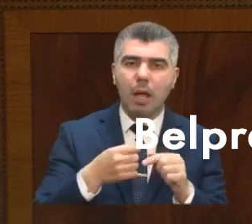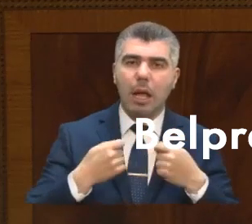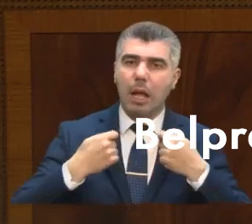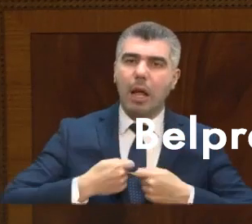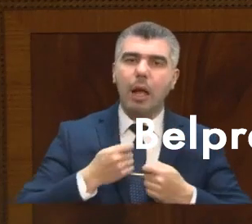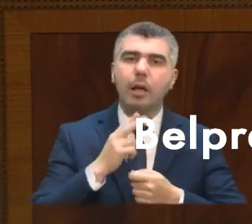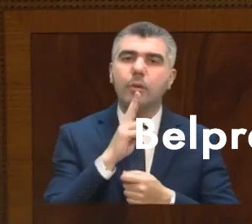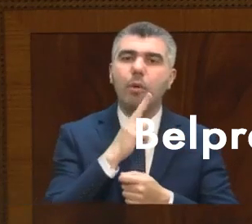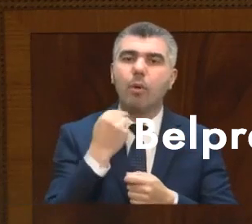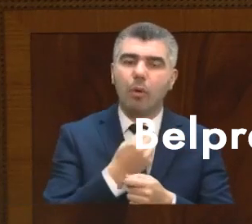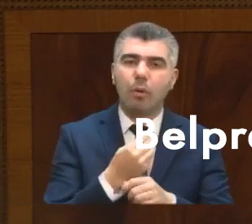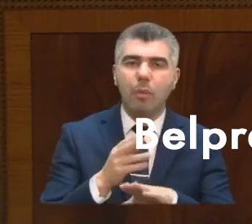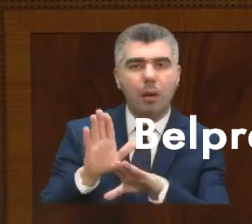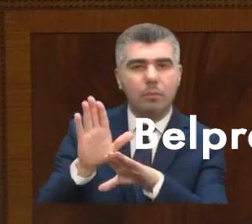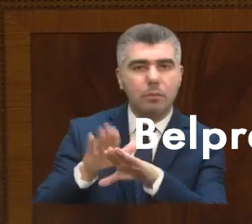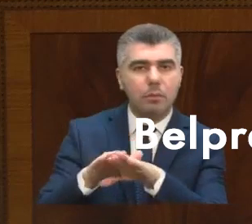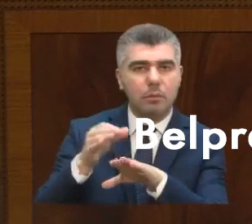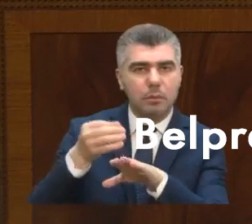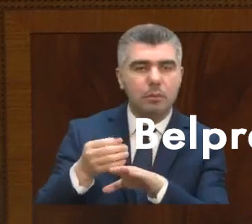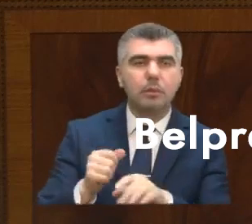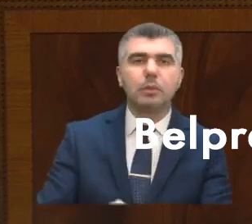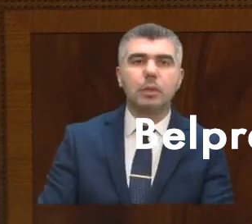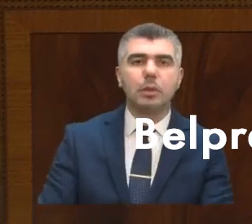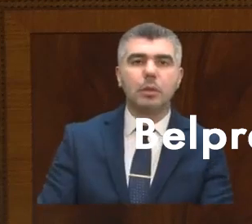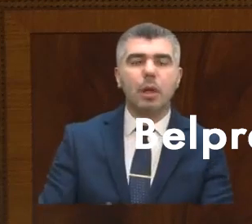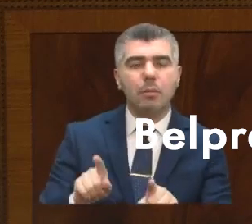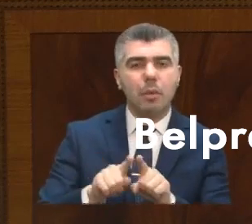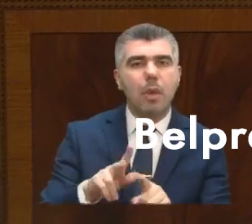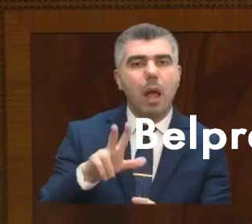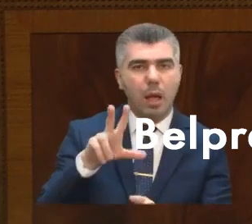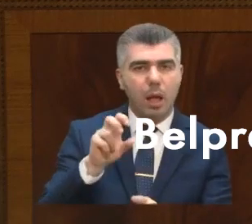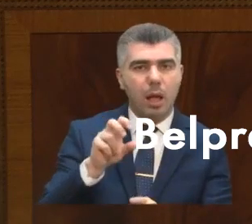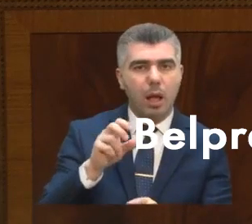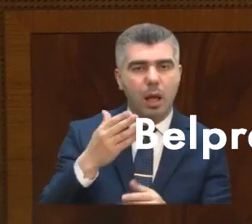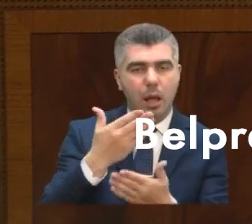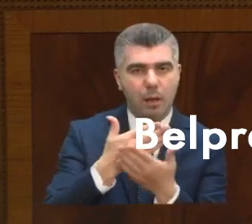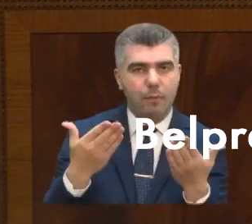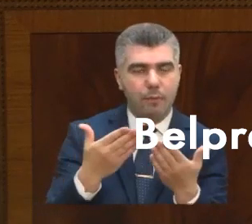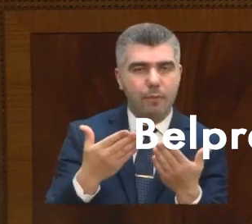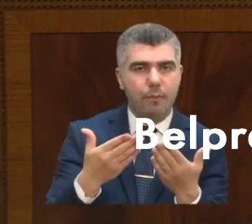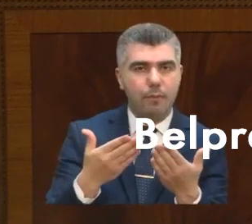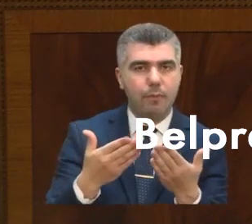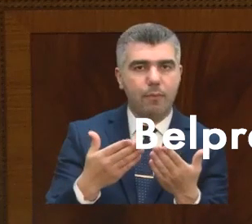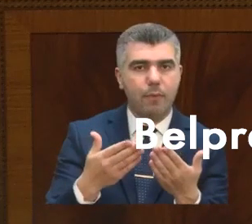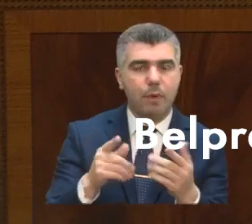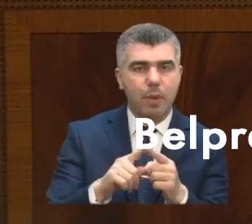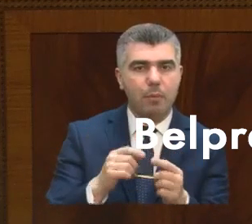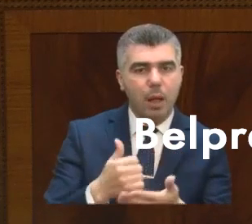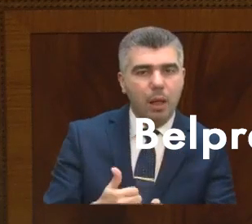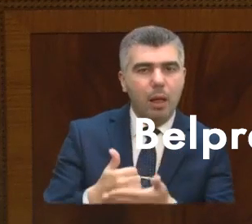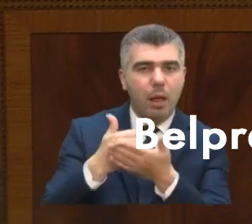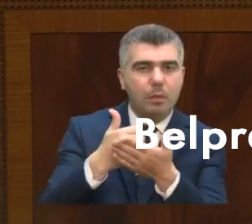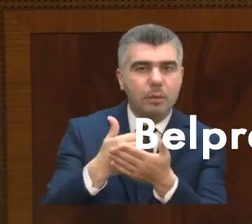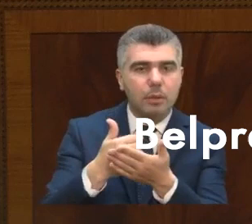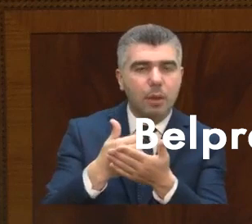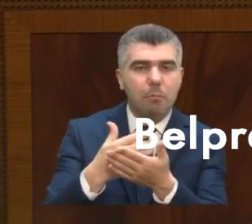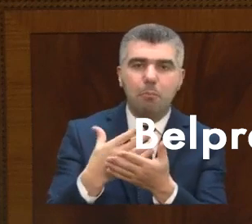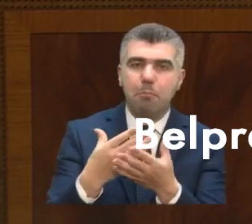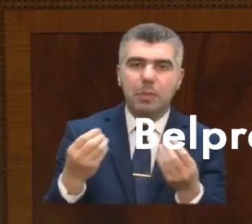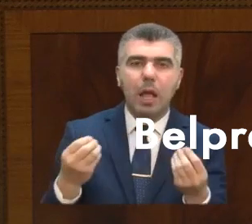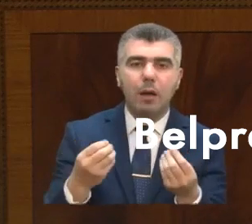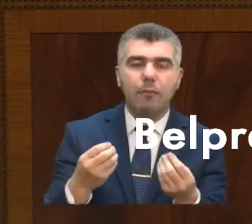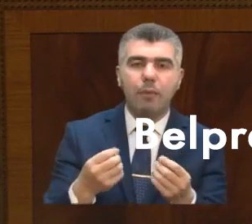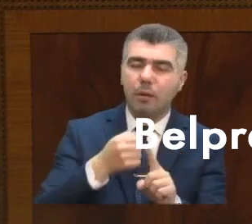الحكومة، ندعوكم وأنتم تعلم ونحن نعلم أنكم تقدمون الكثير من المجهودات